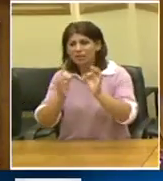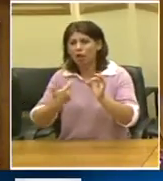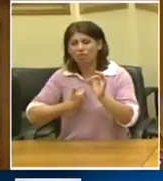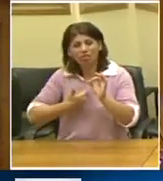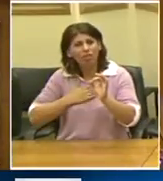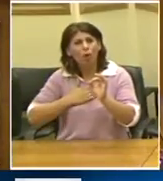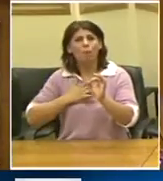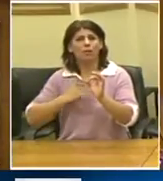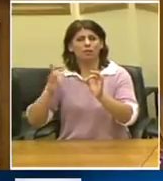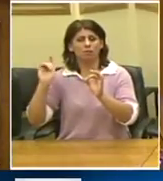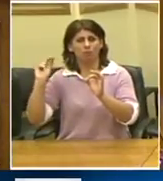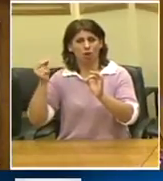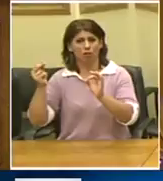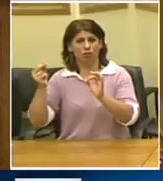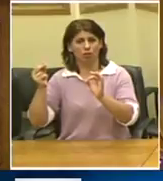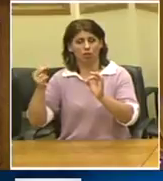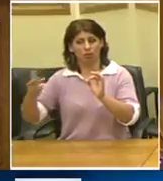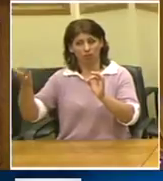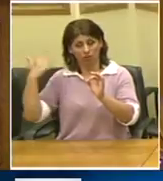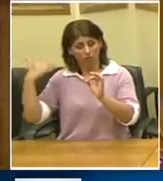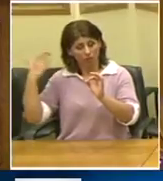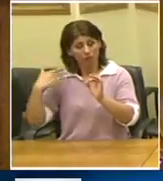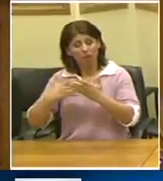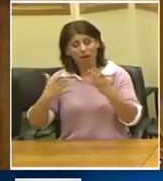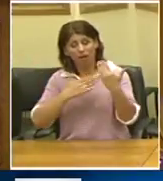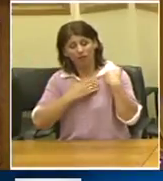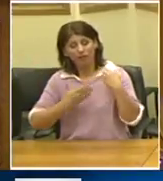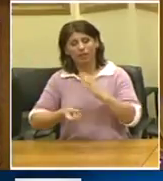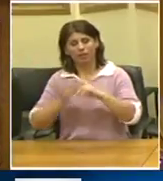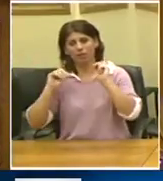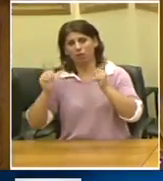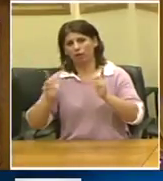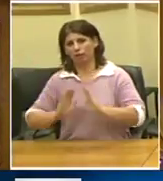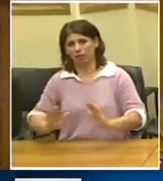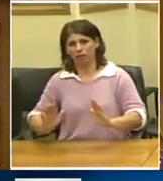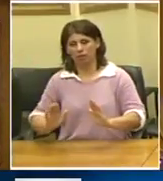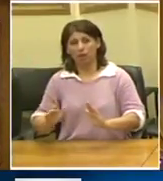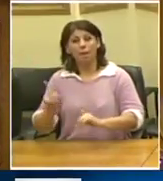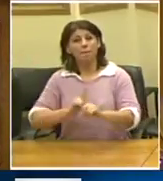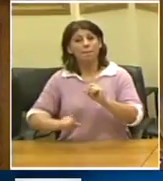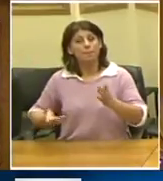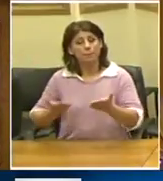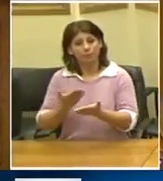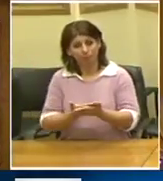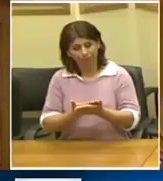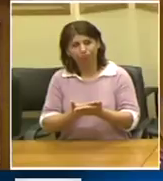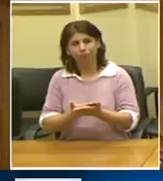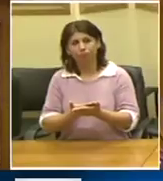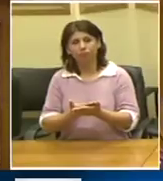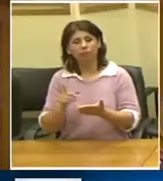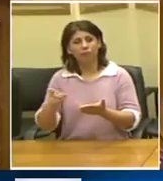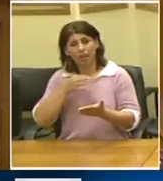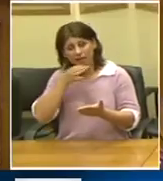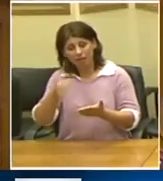όμως σήμερα και το παρελθόν έχει συντελεστεί με μεγάλη ευθύνη και της Νέας Δημοκρατίας. Ποια λοιπόν είναι η πρόταση? Γιατί δεν ακούσαμε πρόταση. Το να